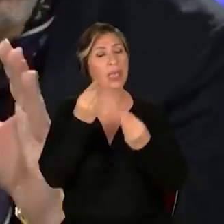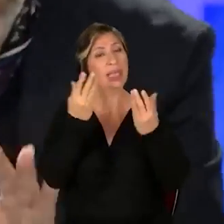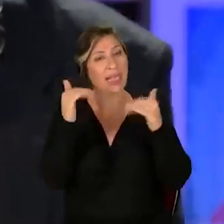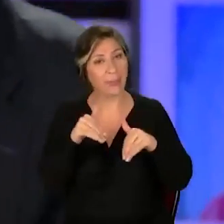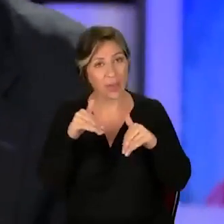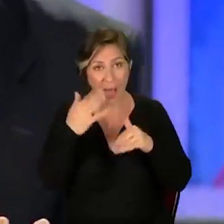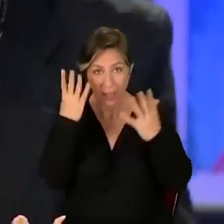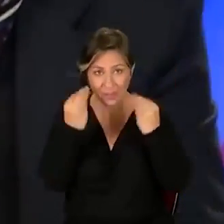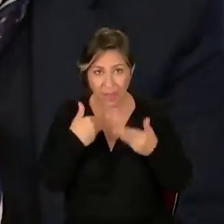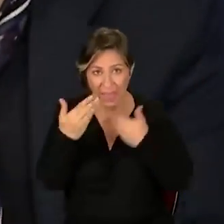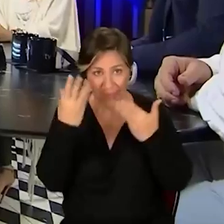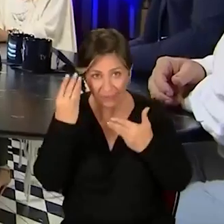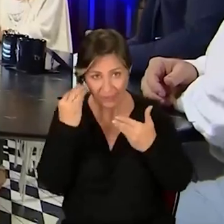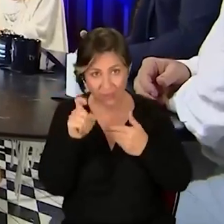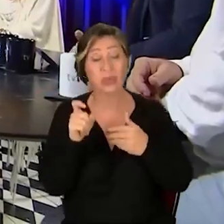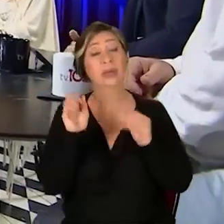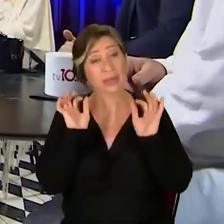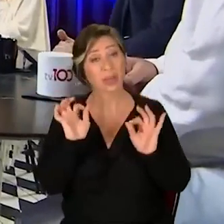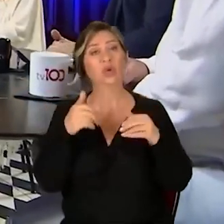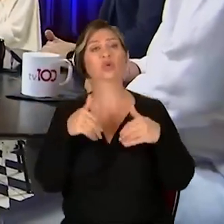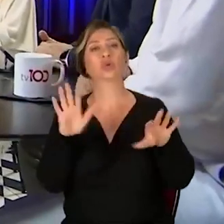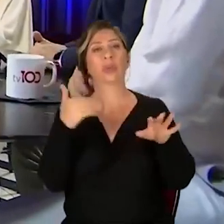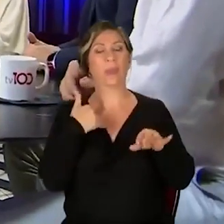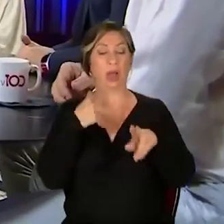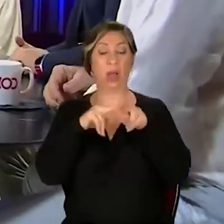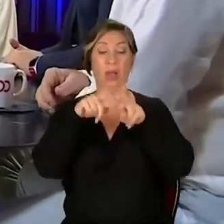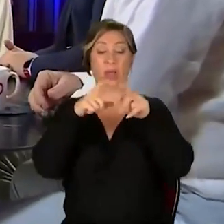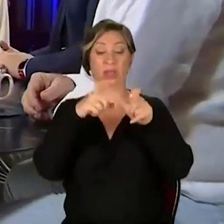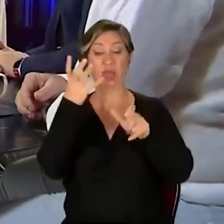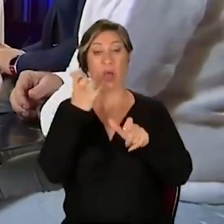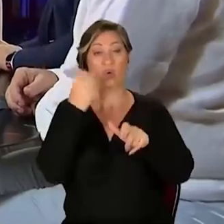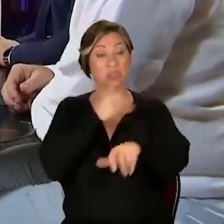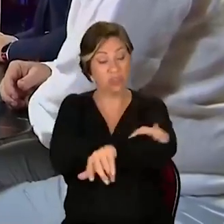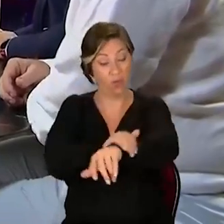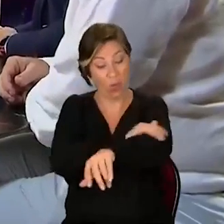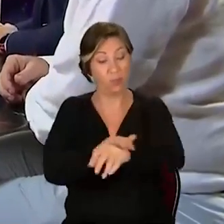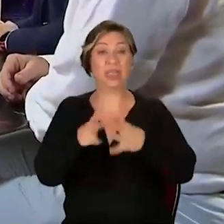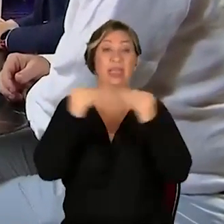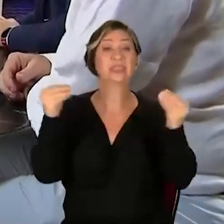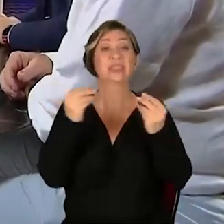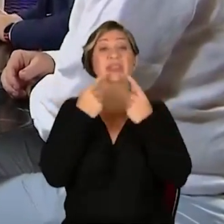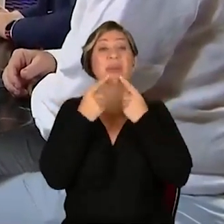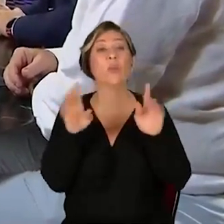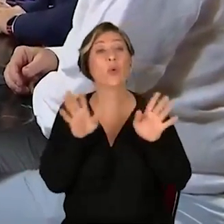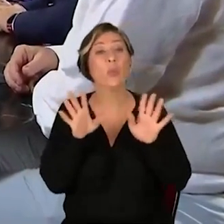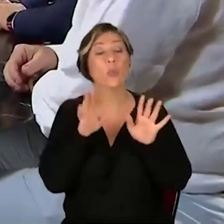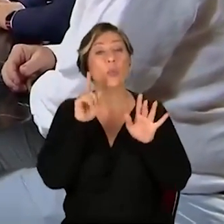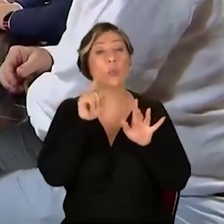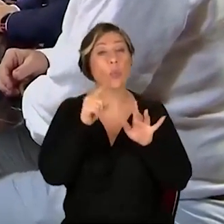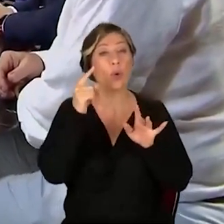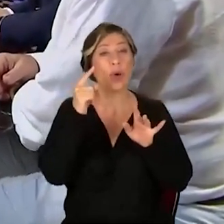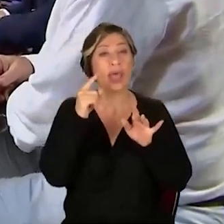gelebilir. Anlatabiliyor muyum ne demek istediğimi? Evet, evet. Yoksa ben... kasım ağrıyor, seviyorum, geçti diye bir şeyden söz etmiyoruz. Yani bu aslında fizyolojik